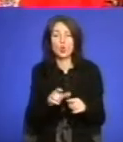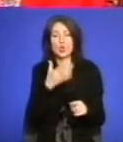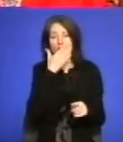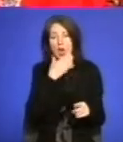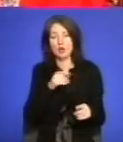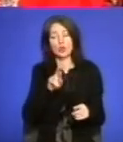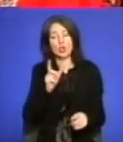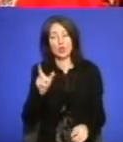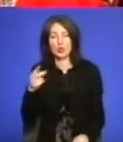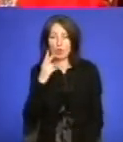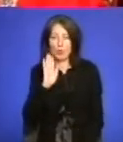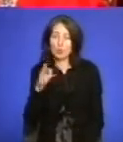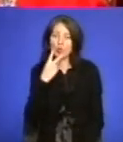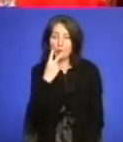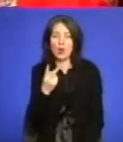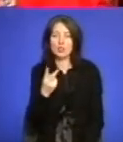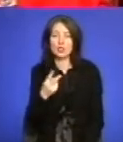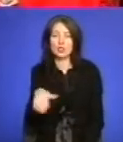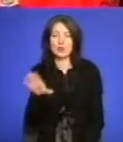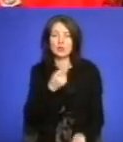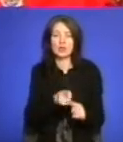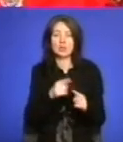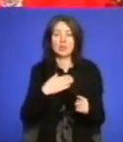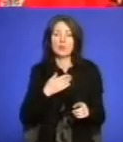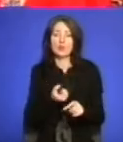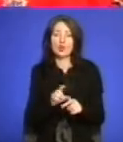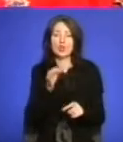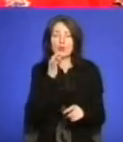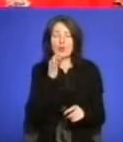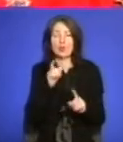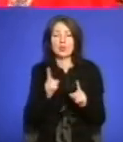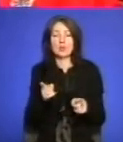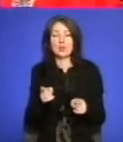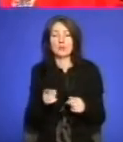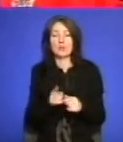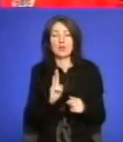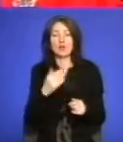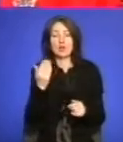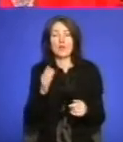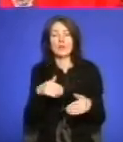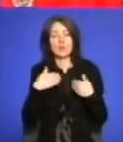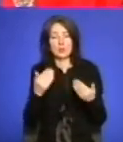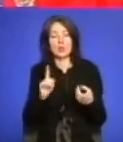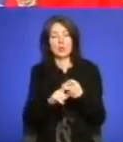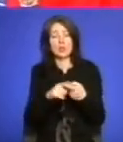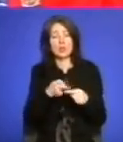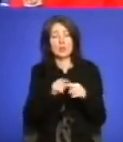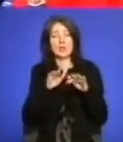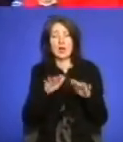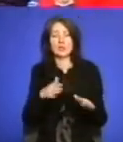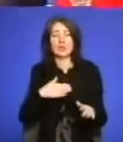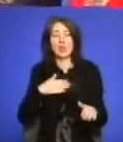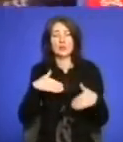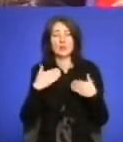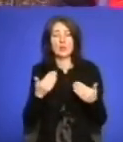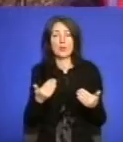як люди будуть бачити це це нам дуже сподобалось так дійсно запропонував долучитися до нам запропонувала